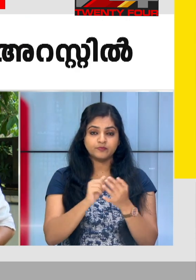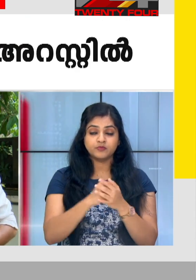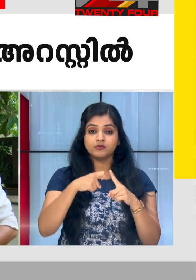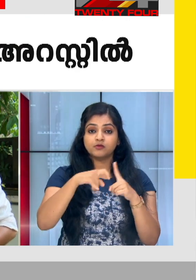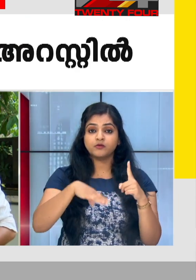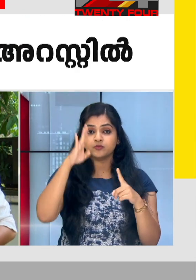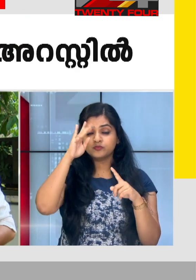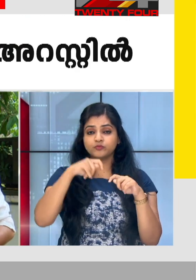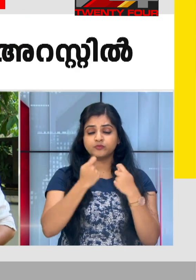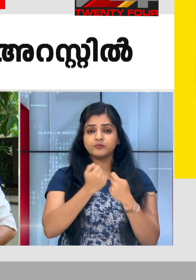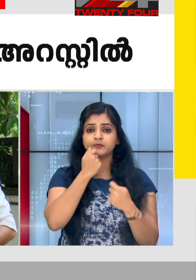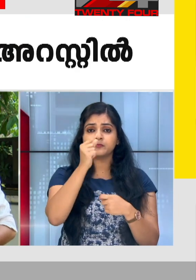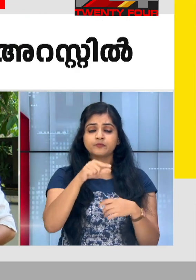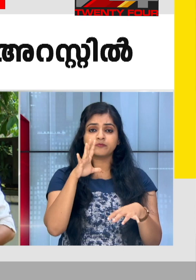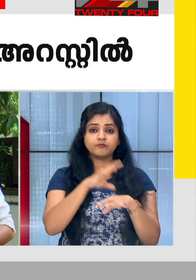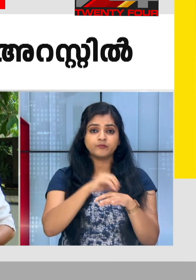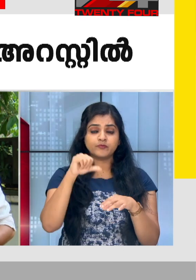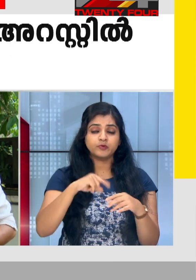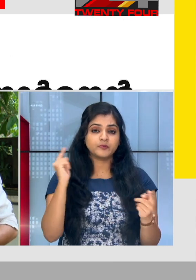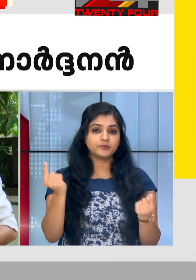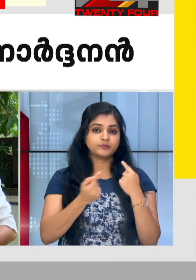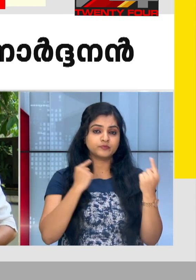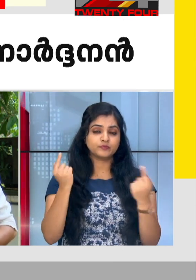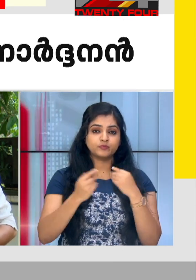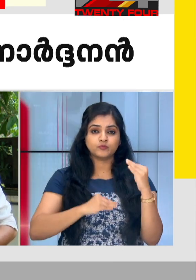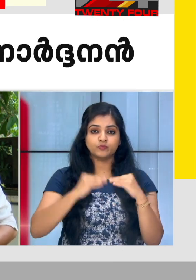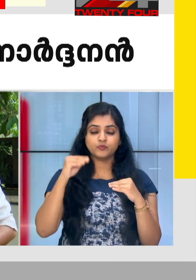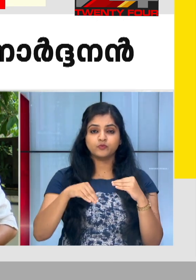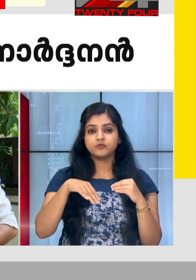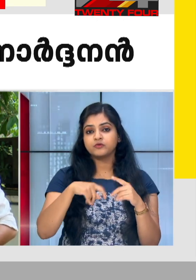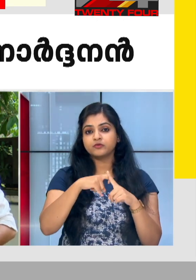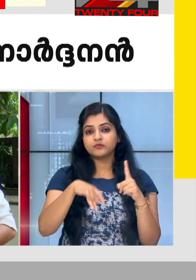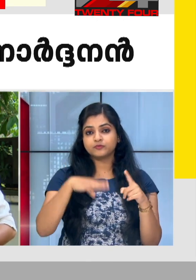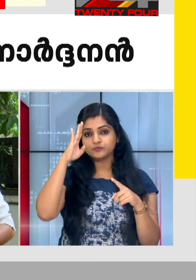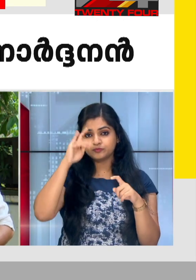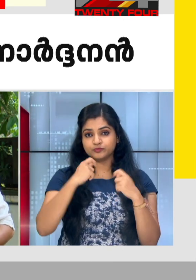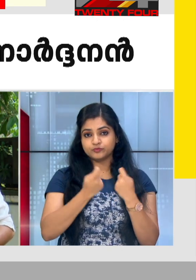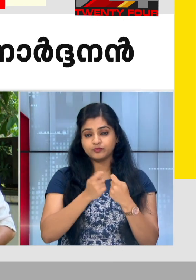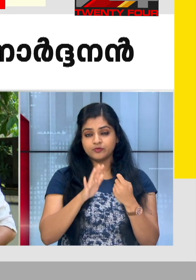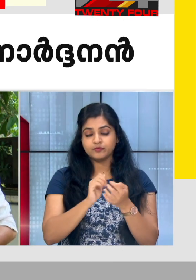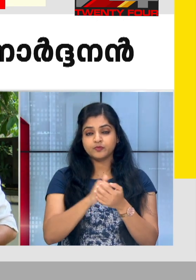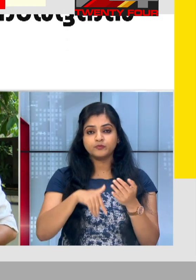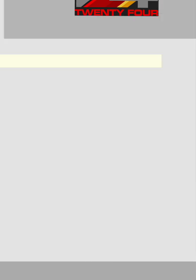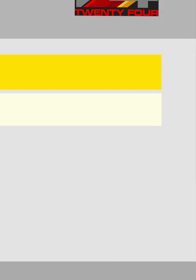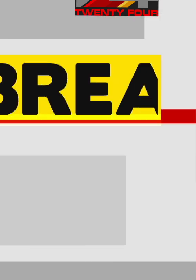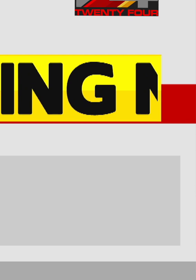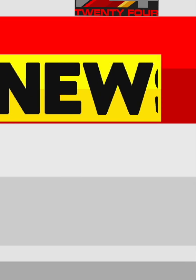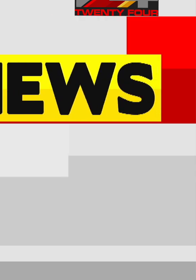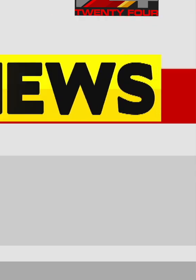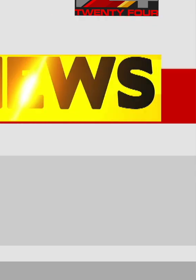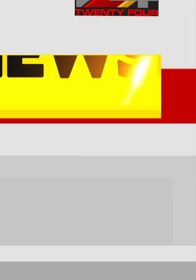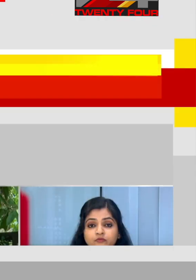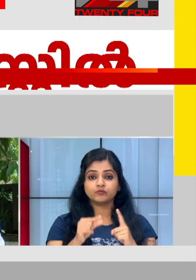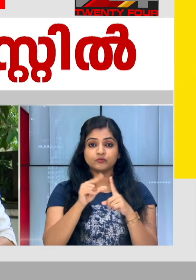ഈ പ്രതിയെ പിടികൂടാനാകാത്തതിൽ വലിയ വിമർശനമൊക്കെ എല്ലാ കാലത്തും ഏറ്റുവാങ്ങിയിരുന്നു. അതിനാണ് ഇപ്പോൾ അറുതി വന്നിരിക്കുന്നത്. നല്ല ശാസ്ത്രീയമായ തെളിവുകളൊക്കെ